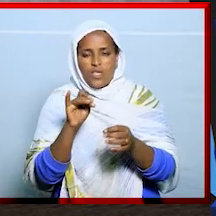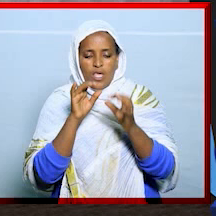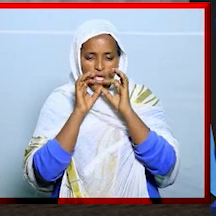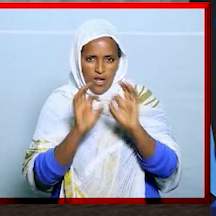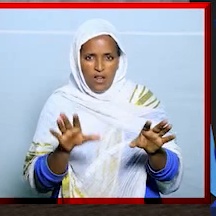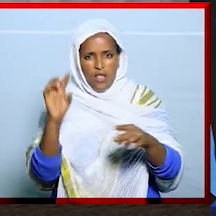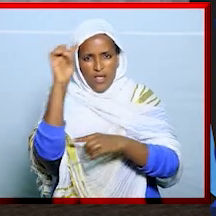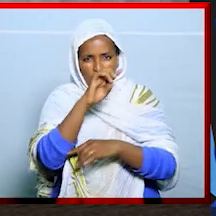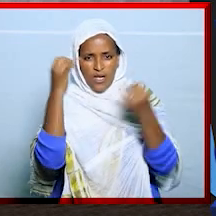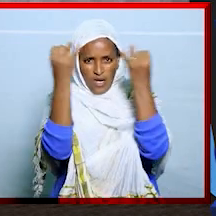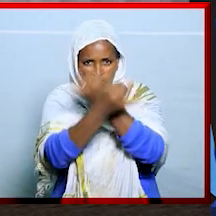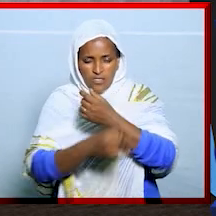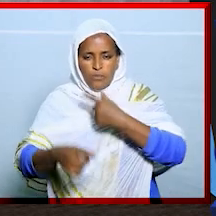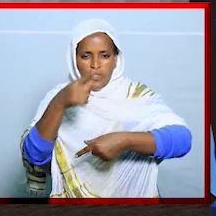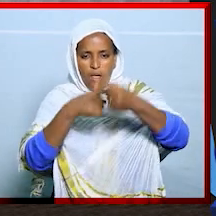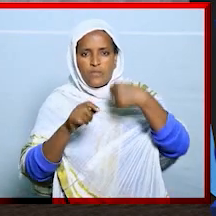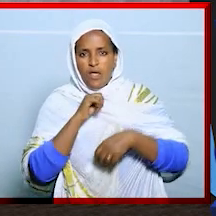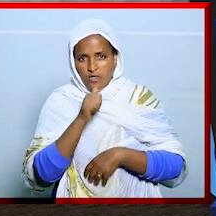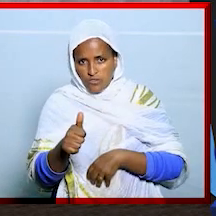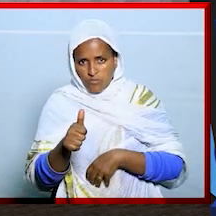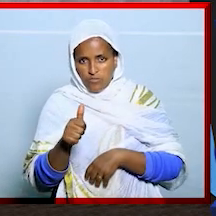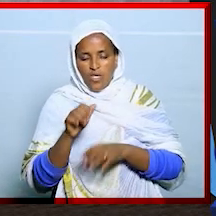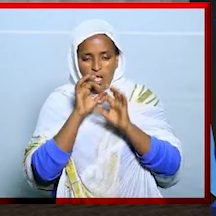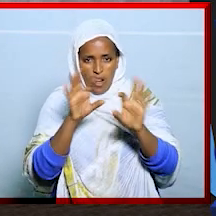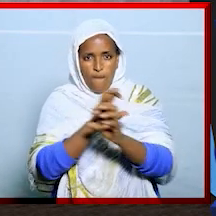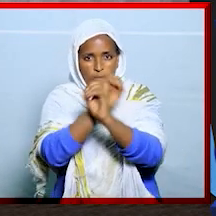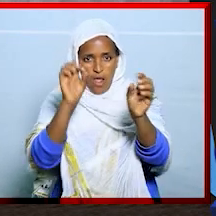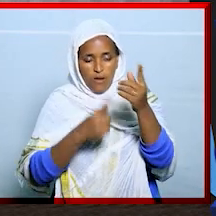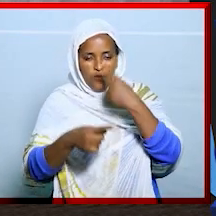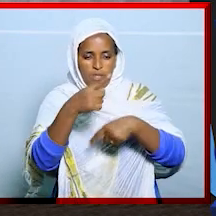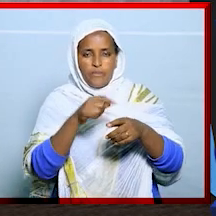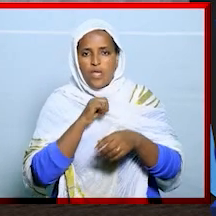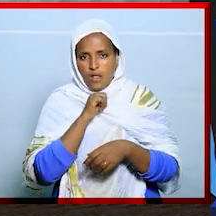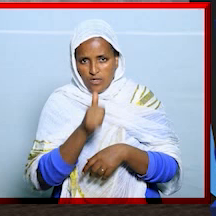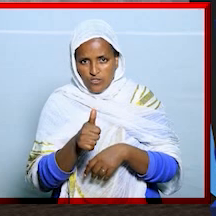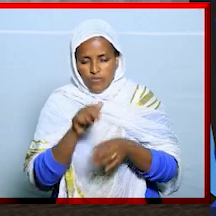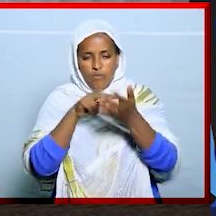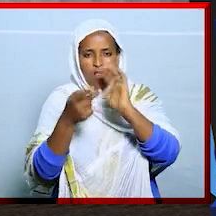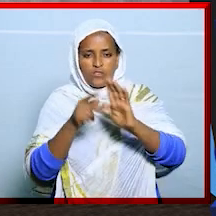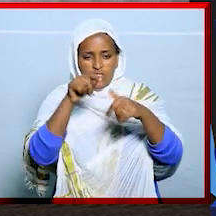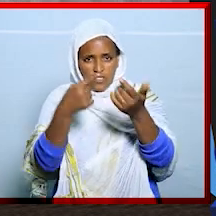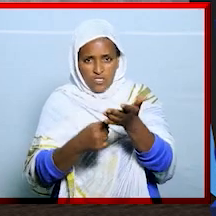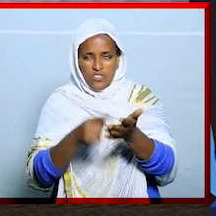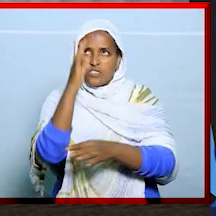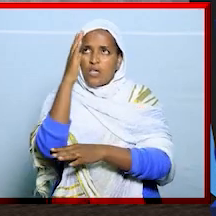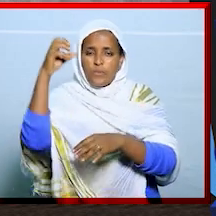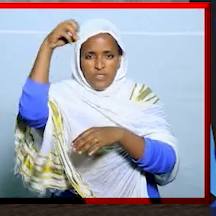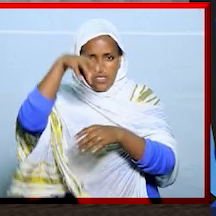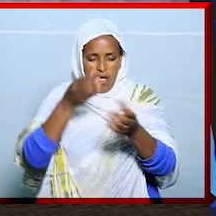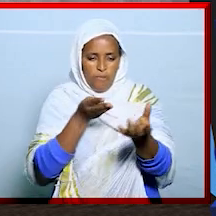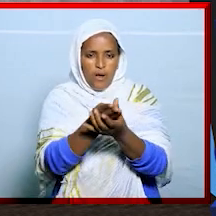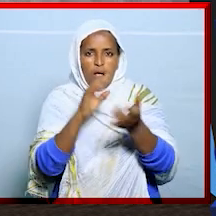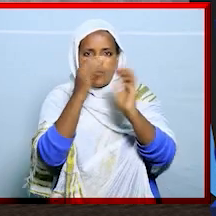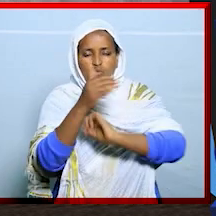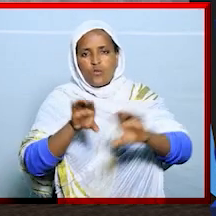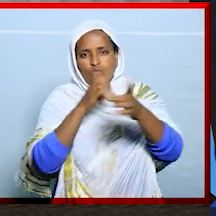እንጂ ያልነበረ ቀንና ሌሊትን የምታመጣም አይደለችም፣ ያልነበረ ብርሃንንም የምታመጣ አይደለችም ማለት ነው። ስለዚህ እግዚአብሔር